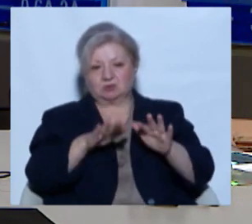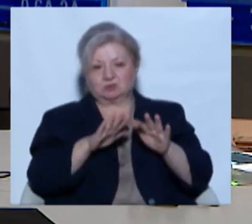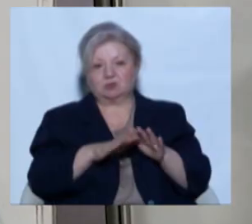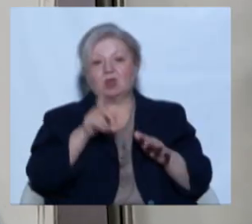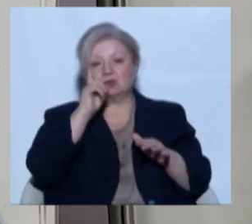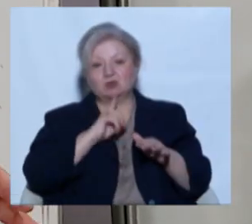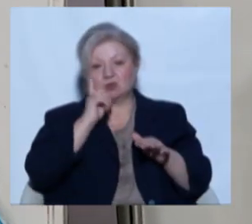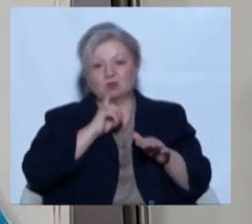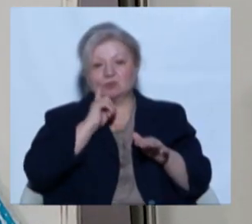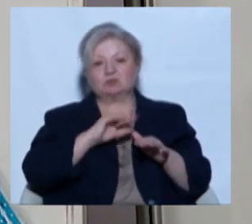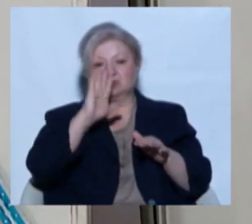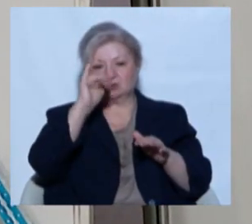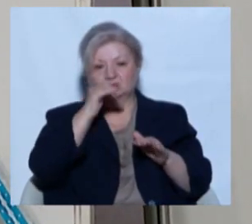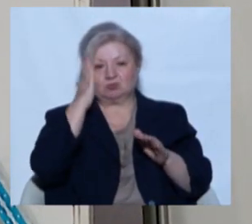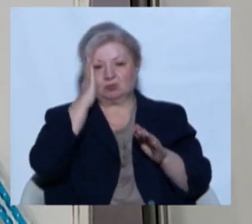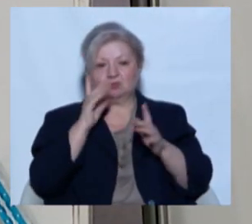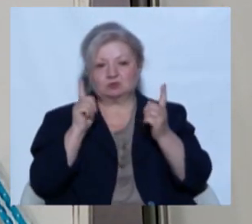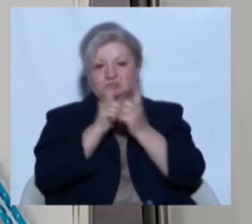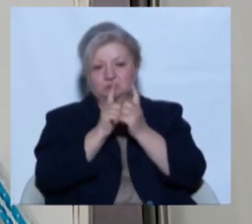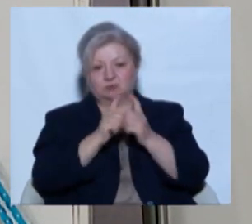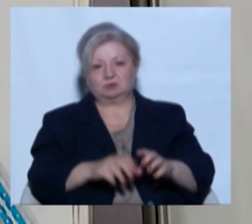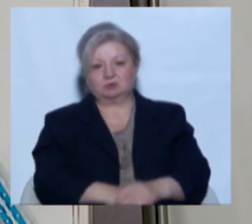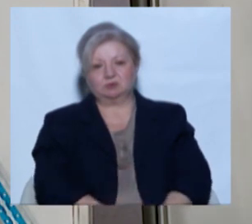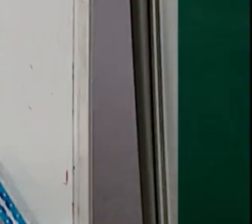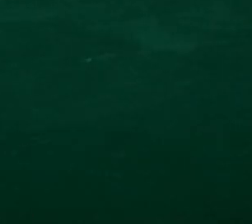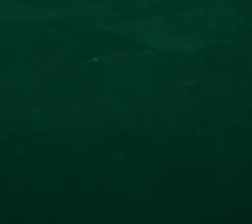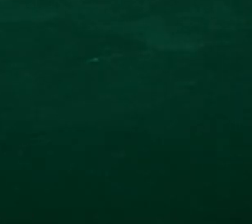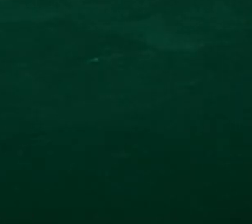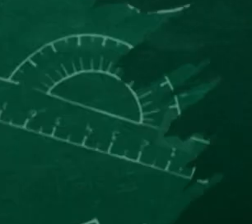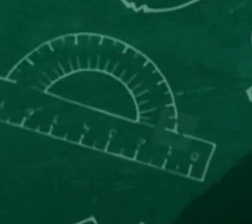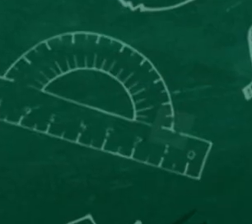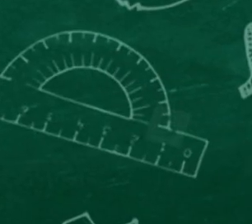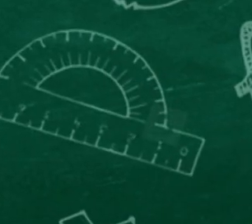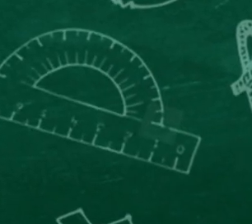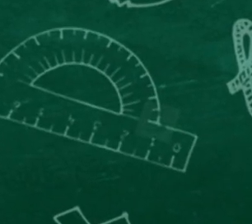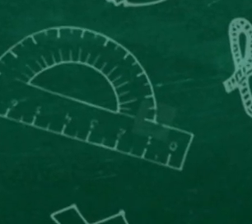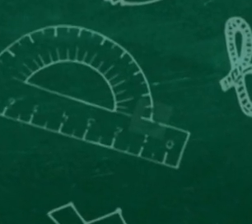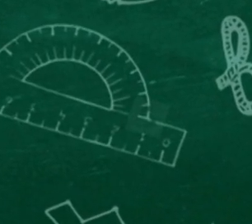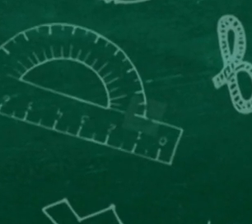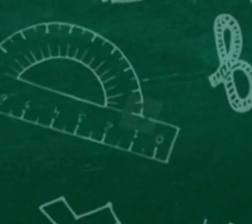აბა, დროებით, გემშვიდობებით, მომავალ შეხვედრამდე.